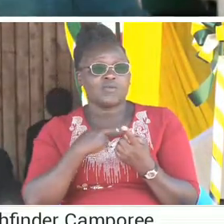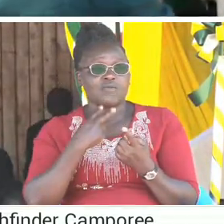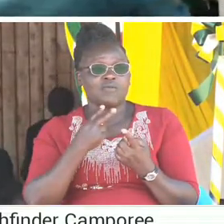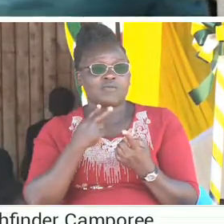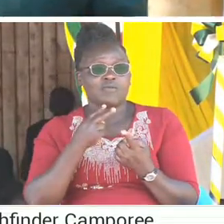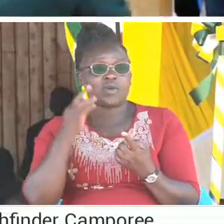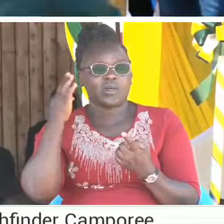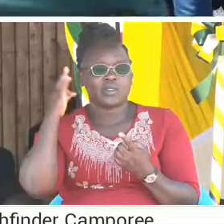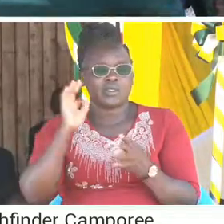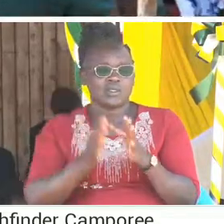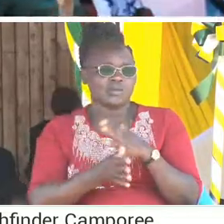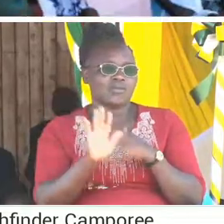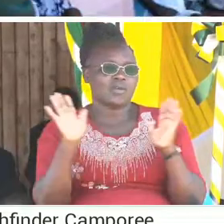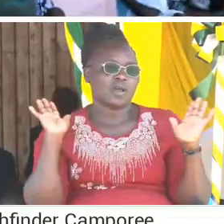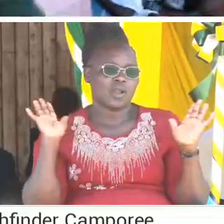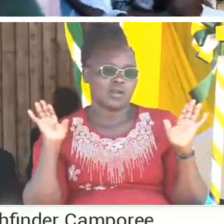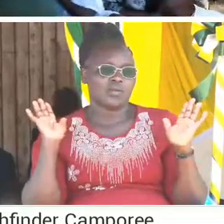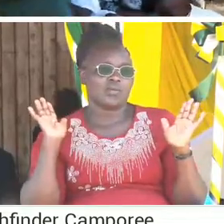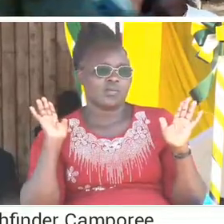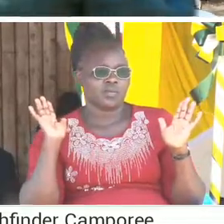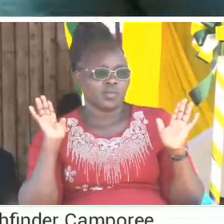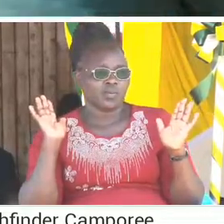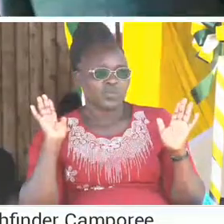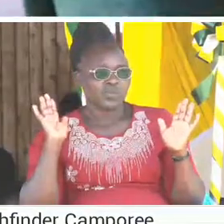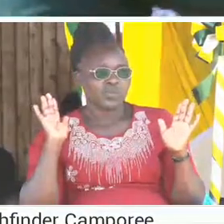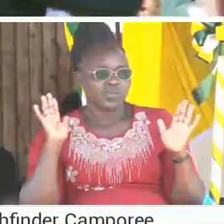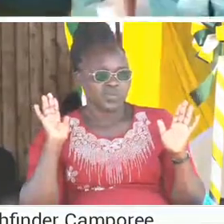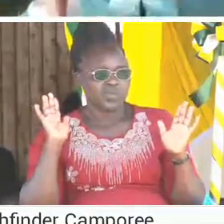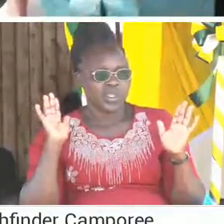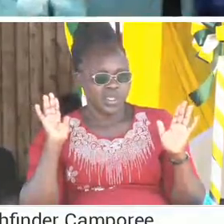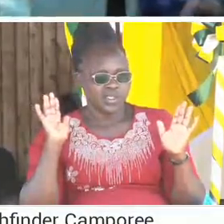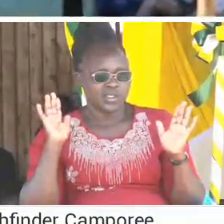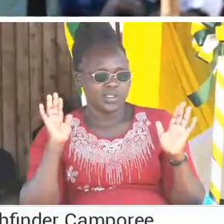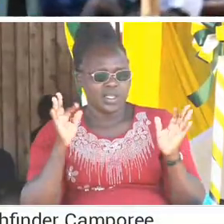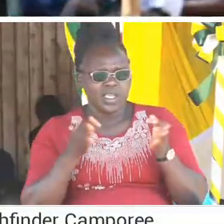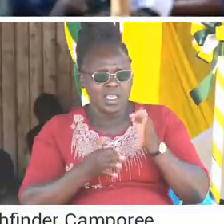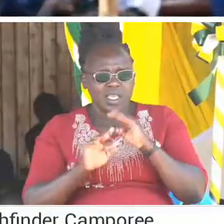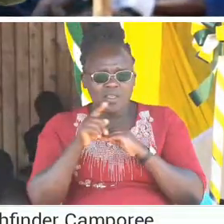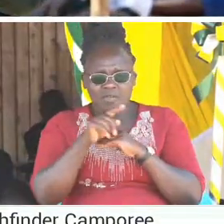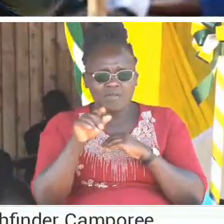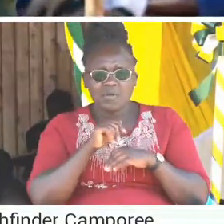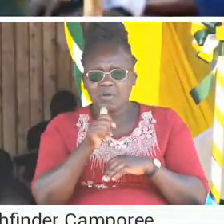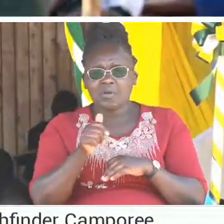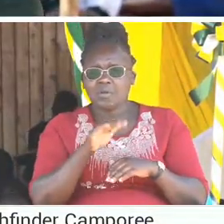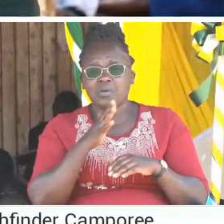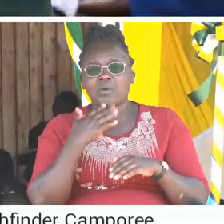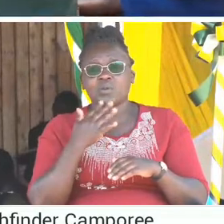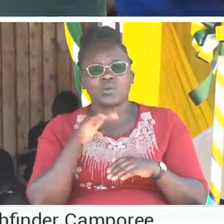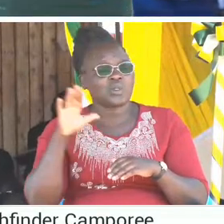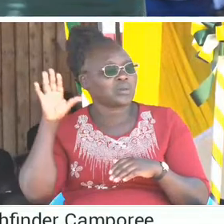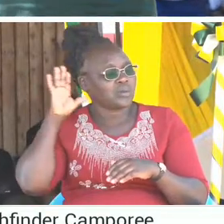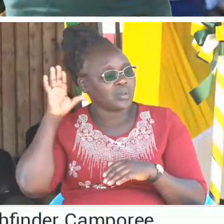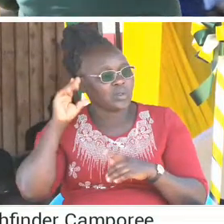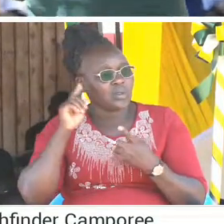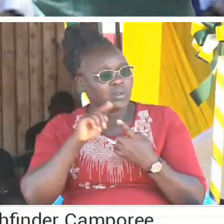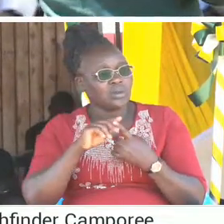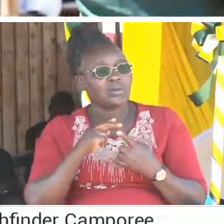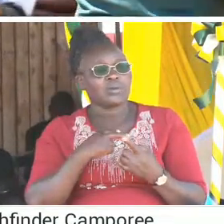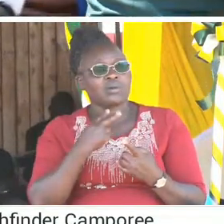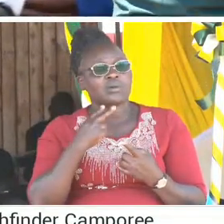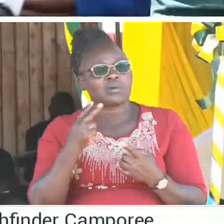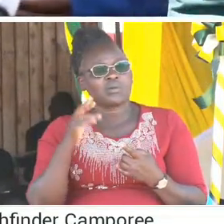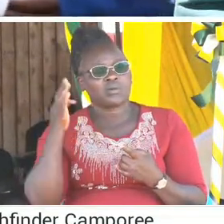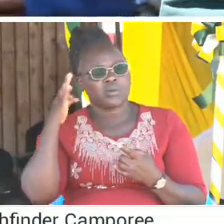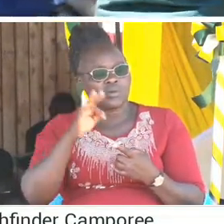hapa. Lakini itakuwa hivi, usipotaka kusikia sauti ya Bwana Mungu wako. Bwana Mungu wako.